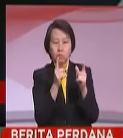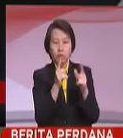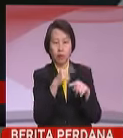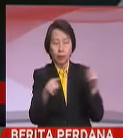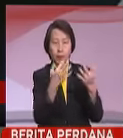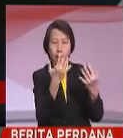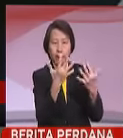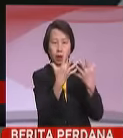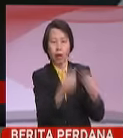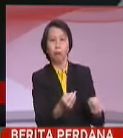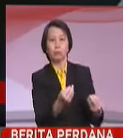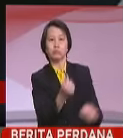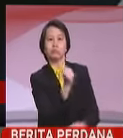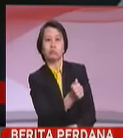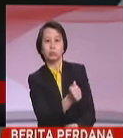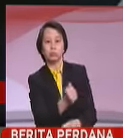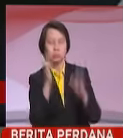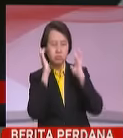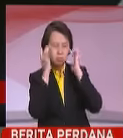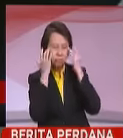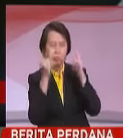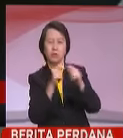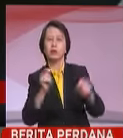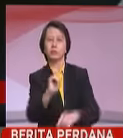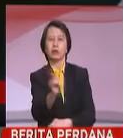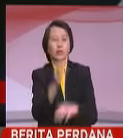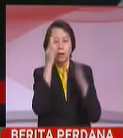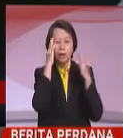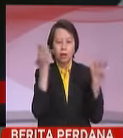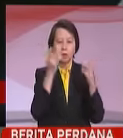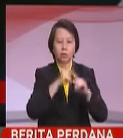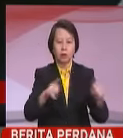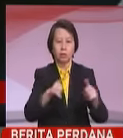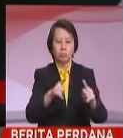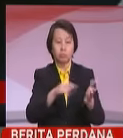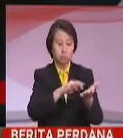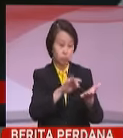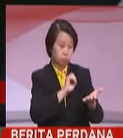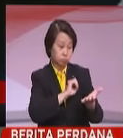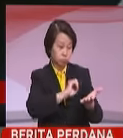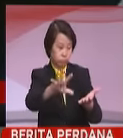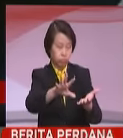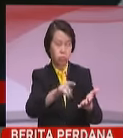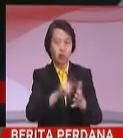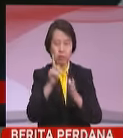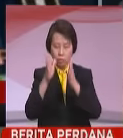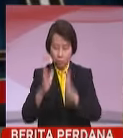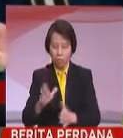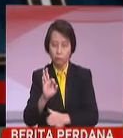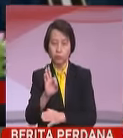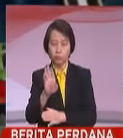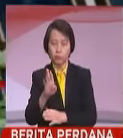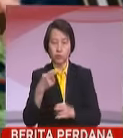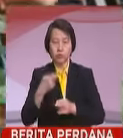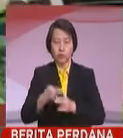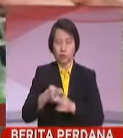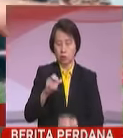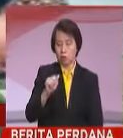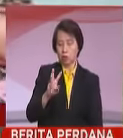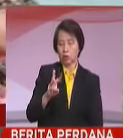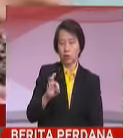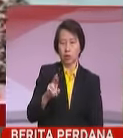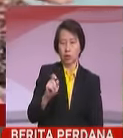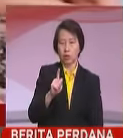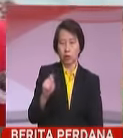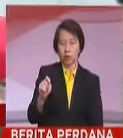terpadam dengan sendiri. Tidak dapat dipastikan lokasi video dirakam tetapi ia tular selepas dikongsi seorang pengguna Facebook dikenali aurat